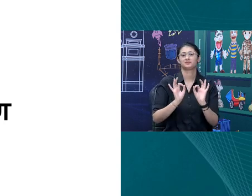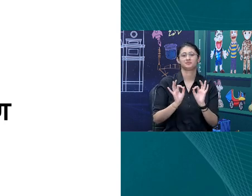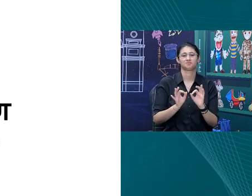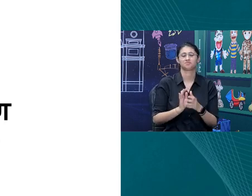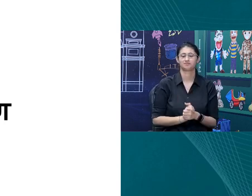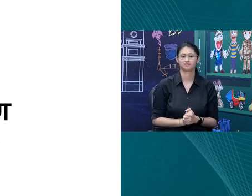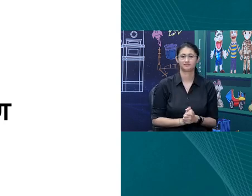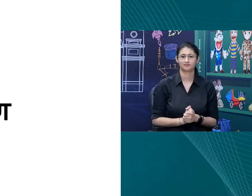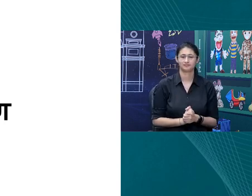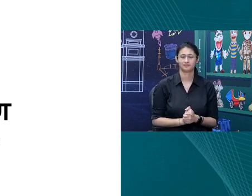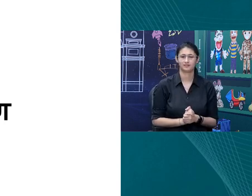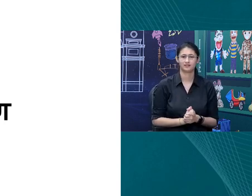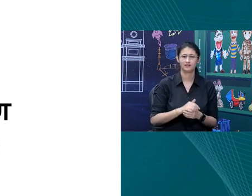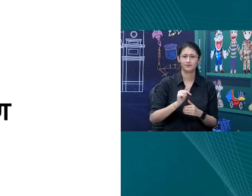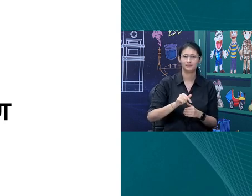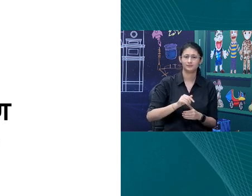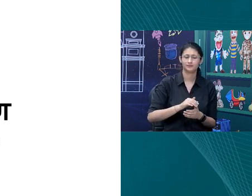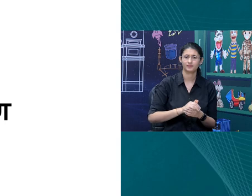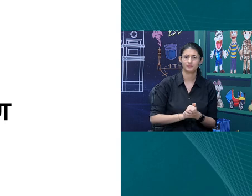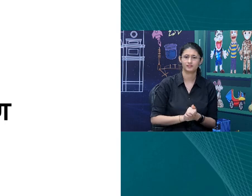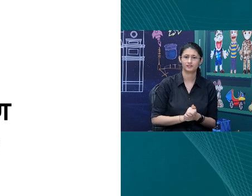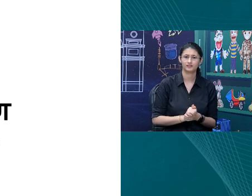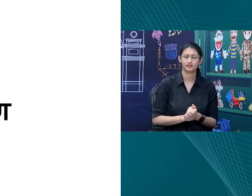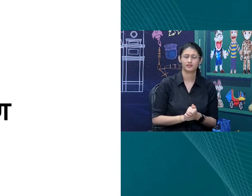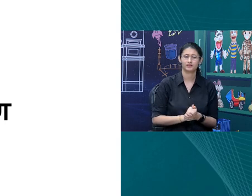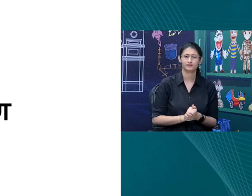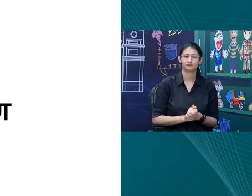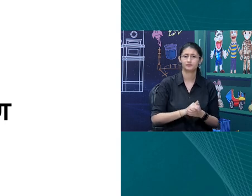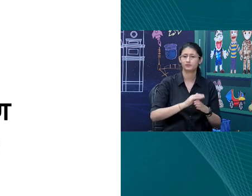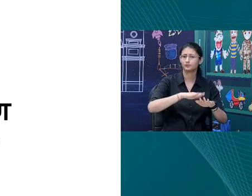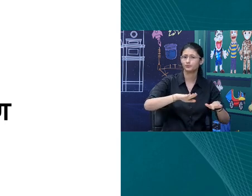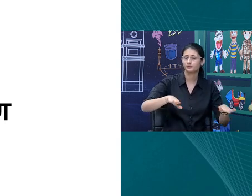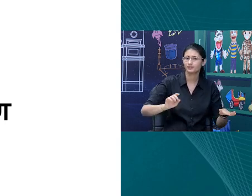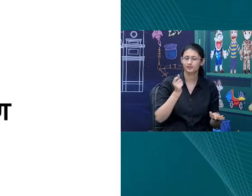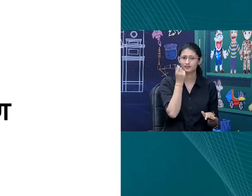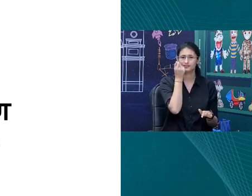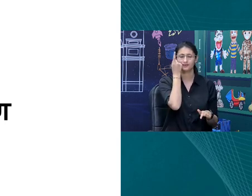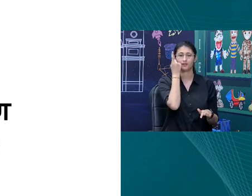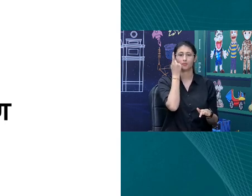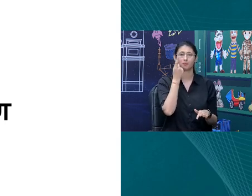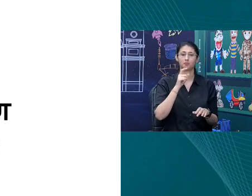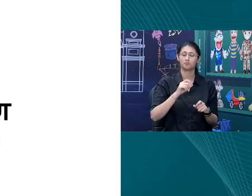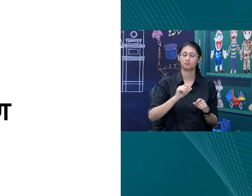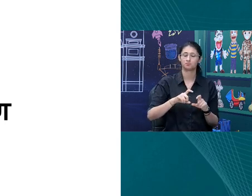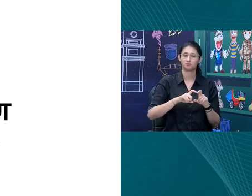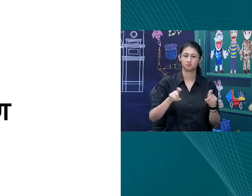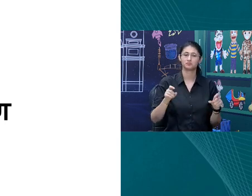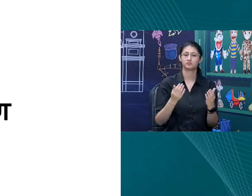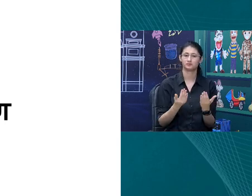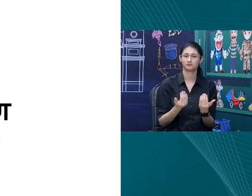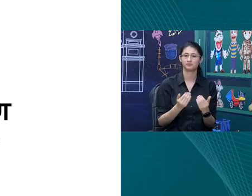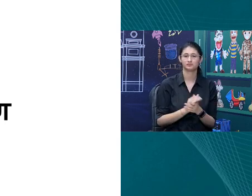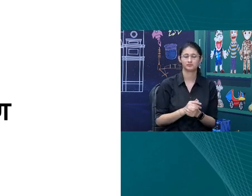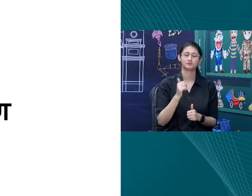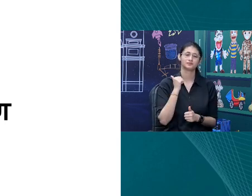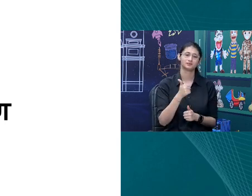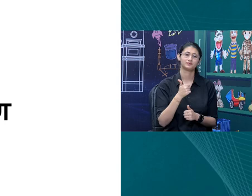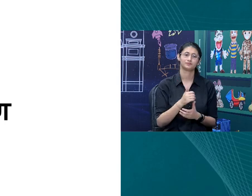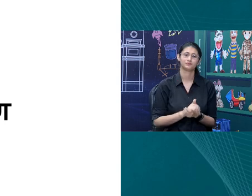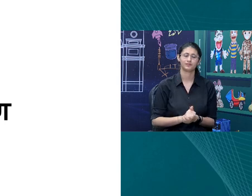इससे जो तमाम चीज हो सकती हैं जिसमें सब कुछ जोड़ कर रखने वाली जो बात है वो बहुत ज्यादा लाजवाब है चलिए